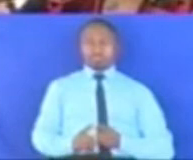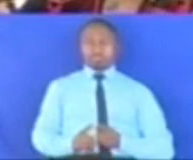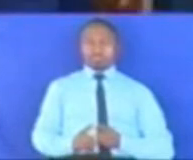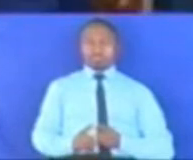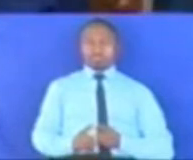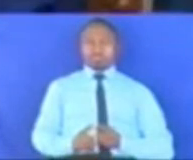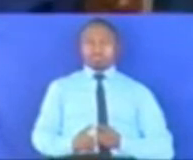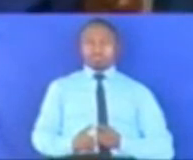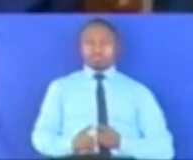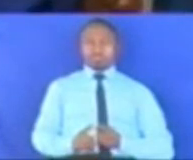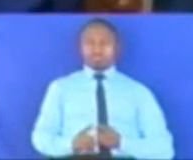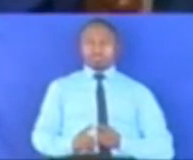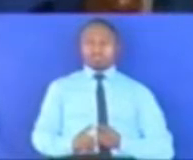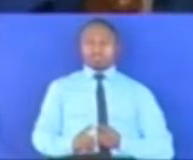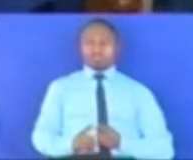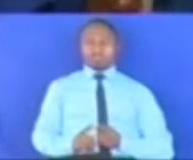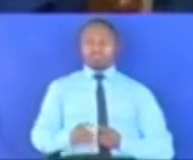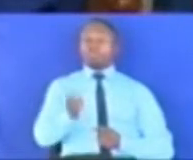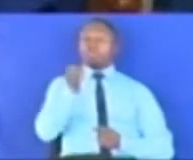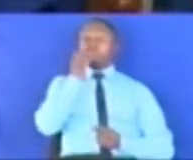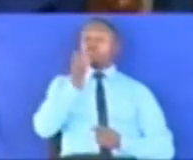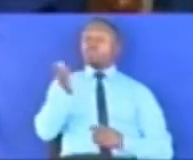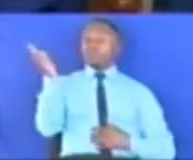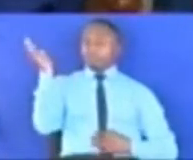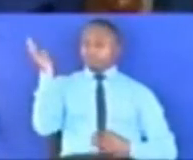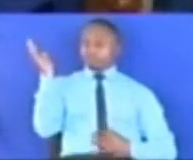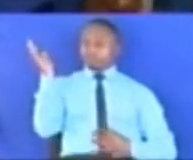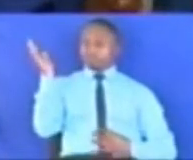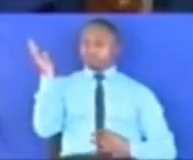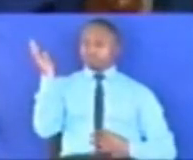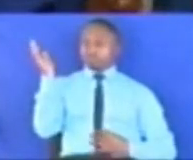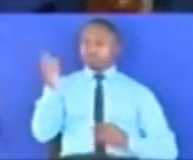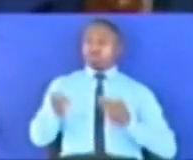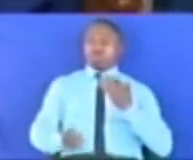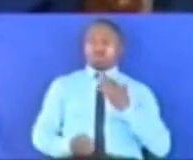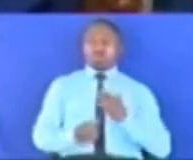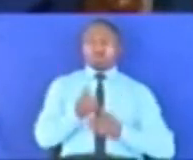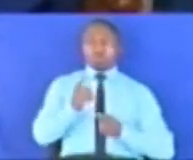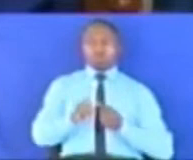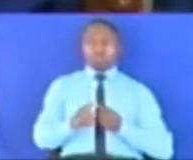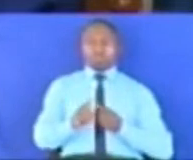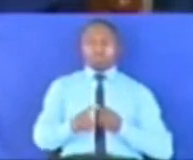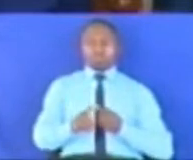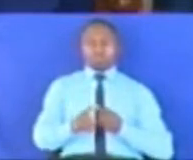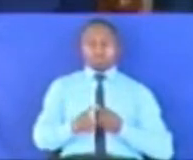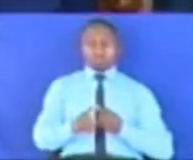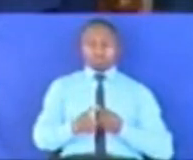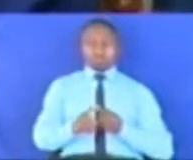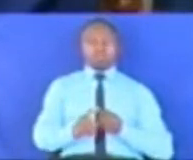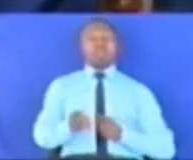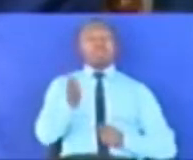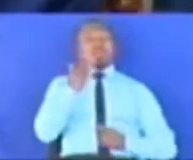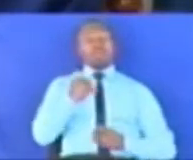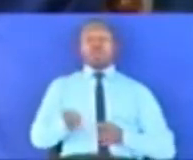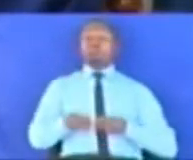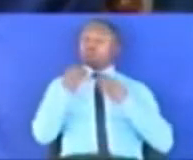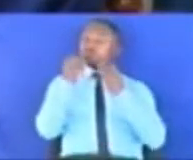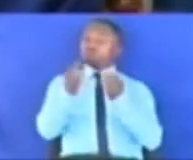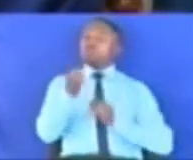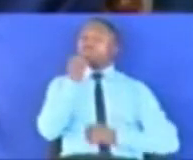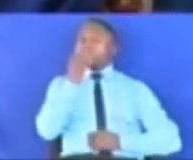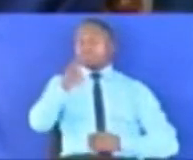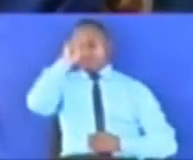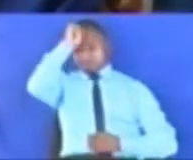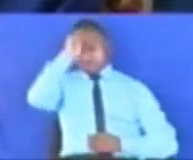Taarifa Mheshimiwa Lulida, kuna taarifa kutoka kwa Mheshimiwa Josephat Gwajima. Nataka kumtaarifu tu